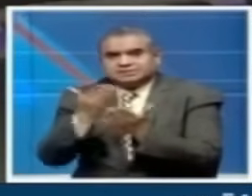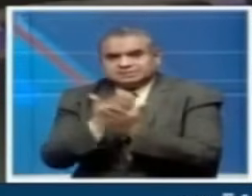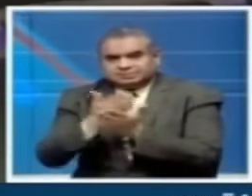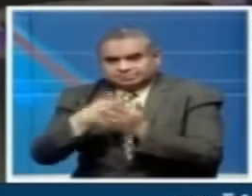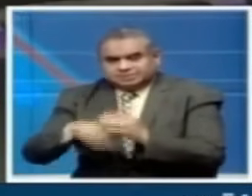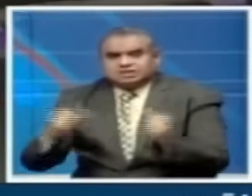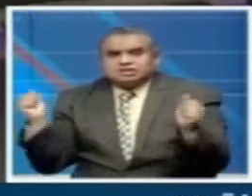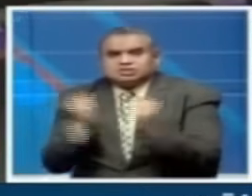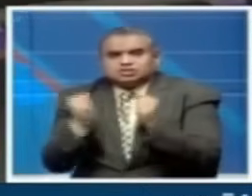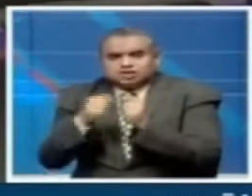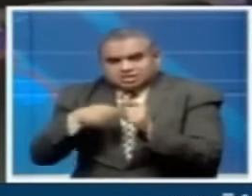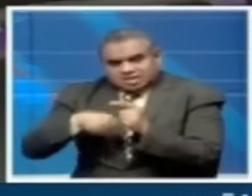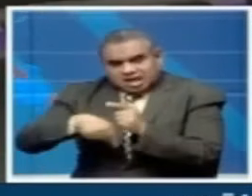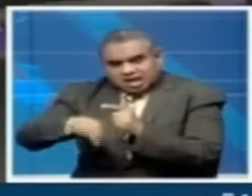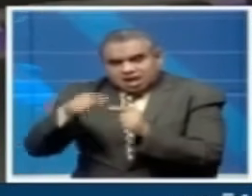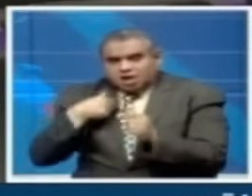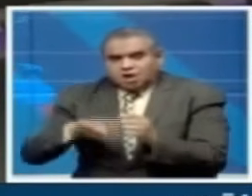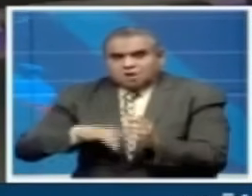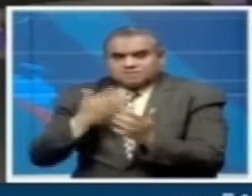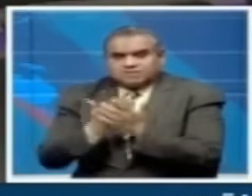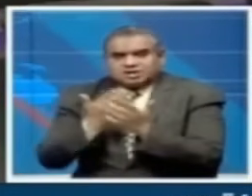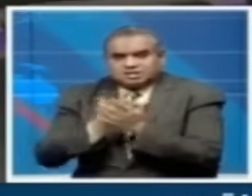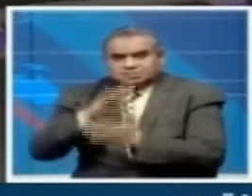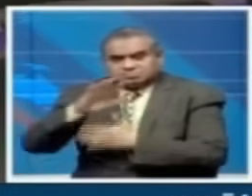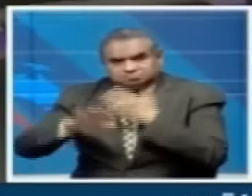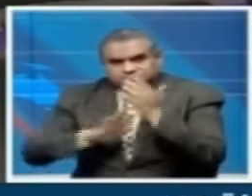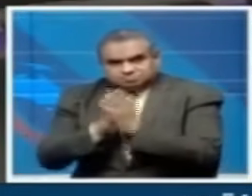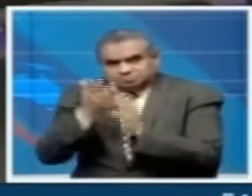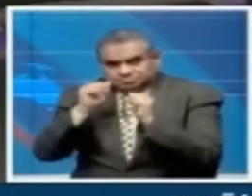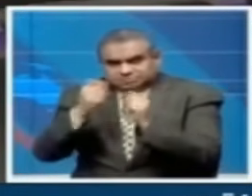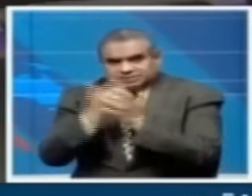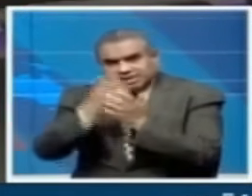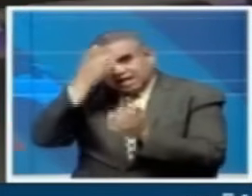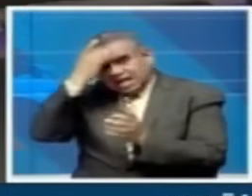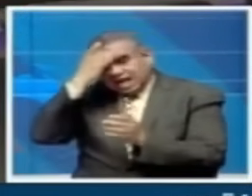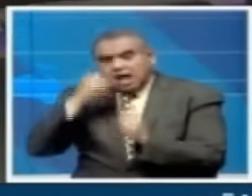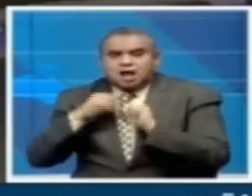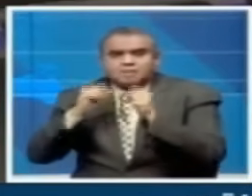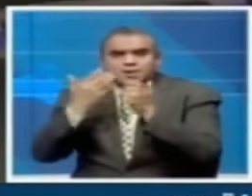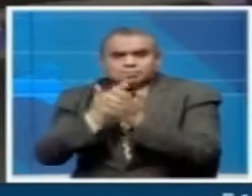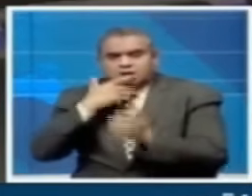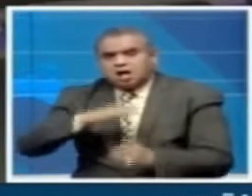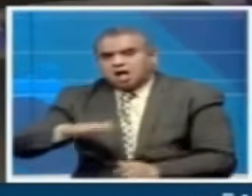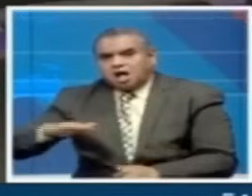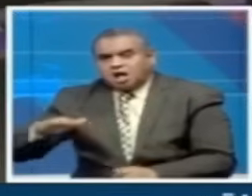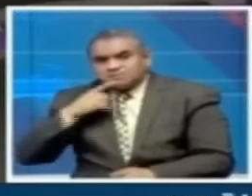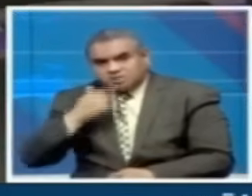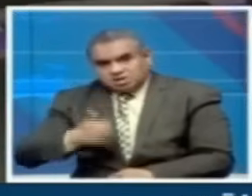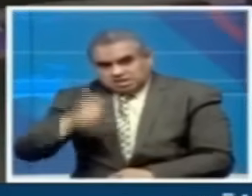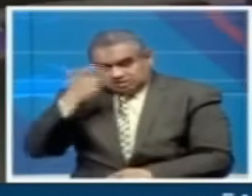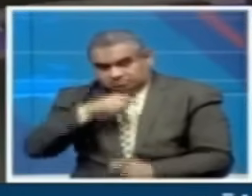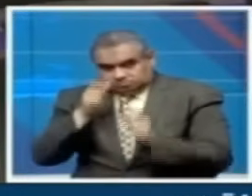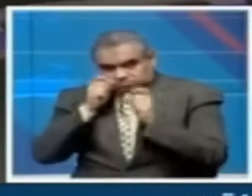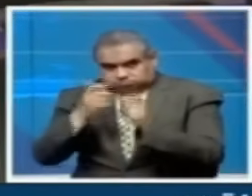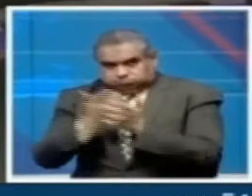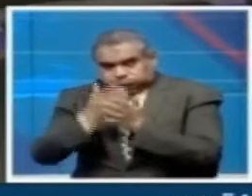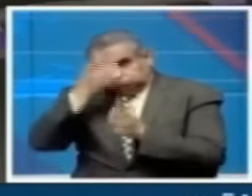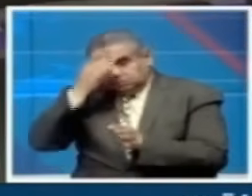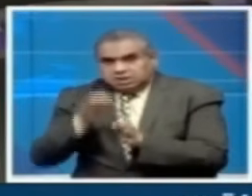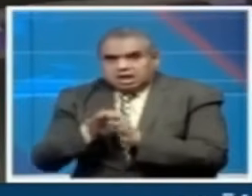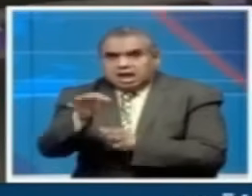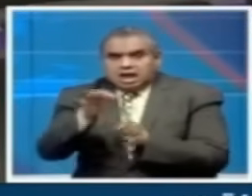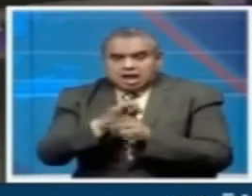أجواء شتوية للغاية، وهي تسبب بعض الأمراض للأطفال خاصة والمناعات القليلة،